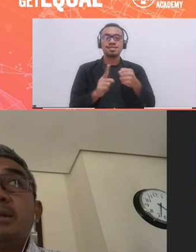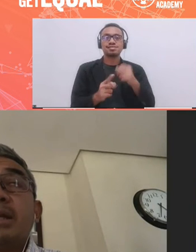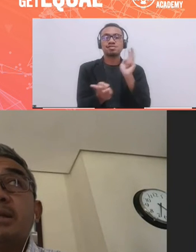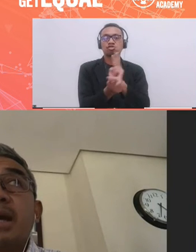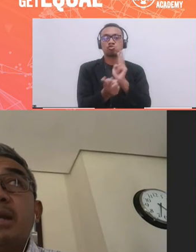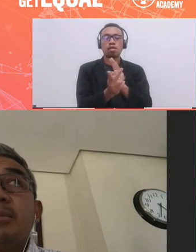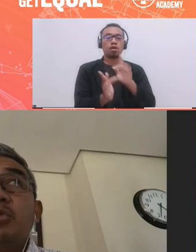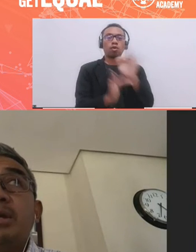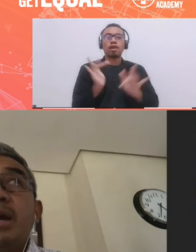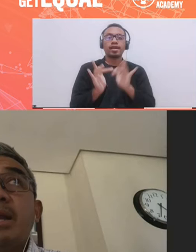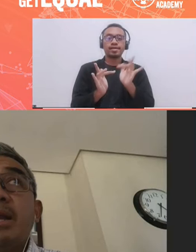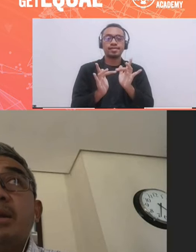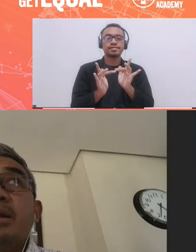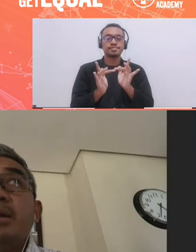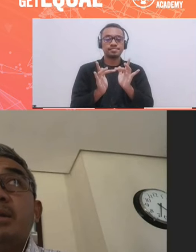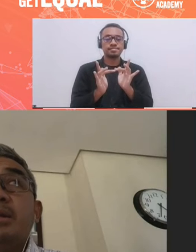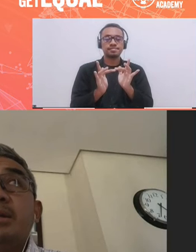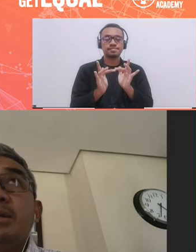ini sering sekali kemudian